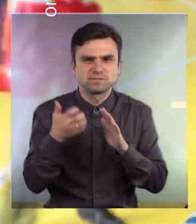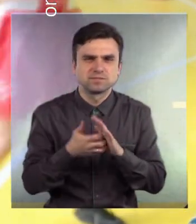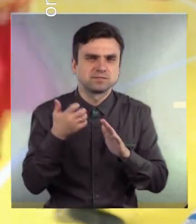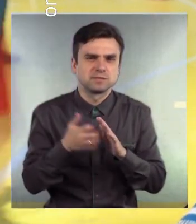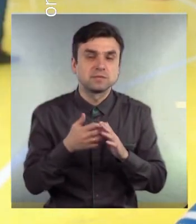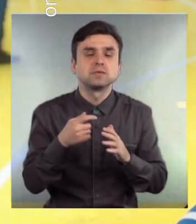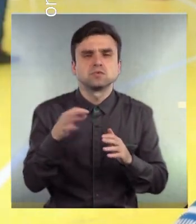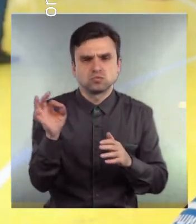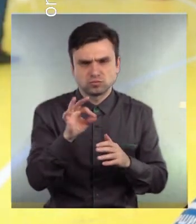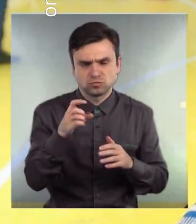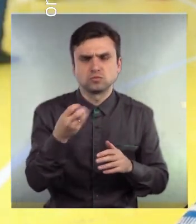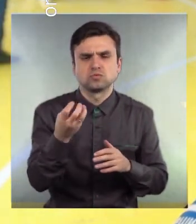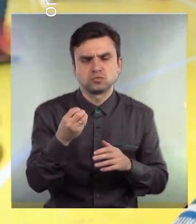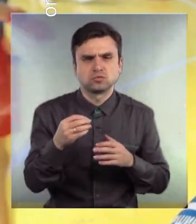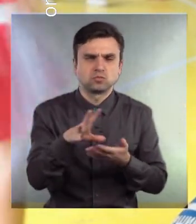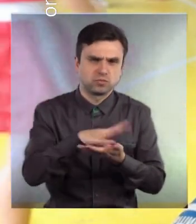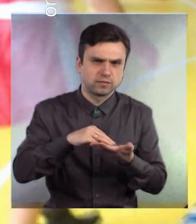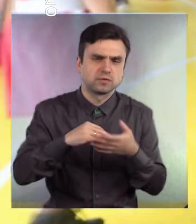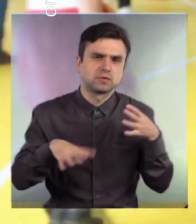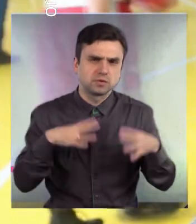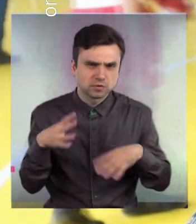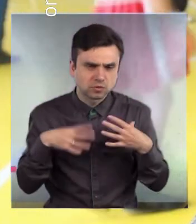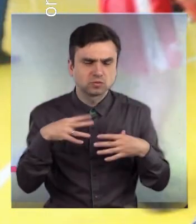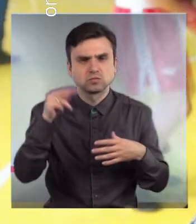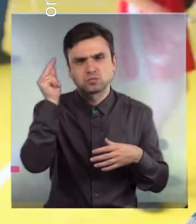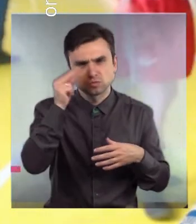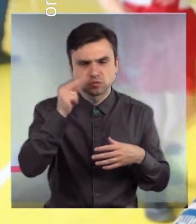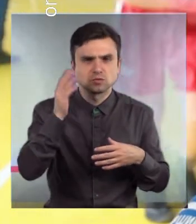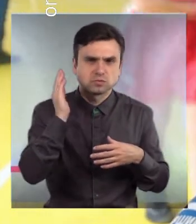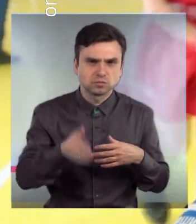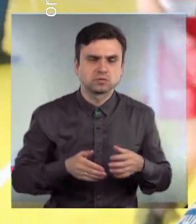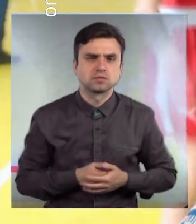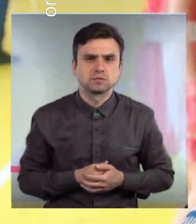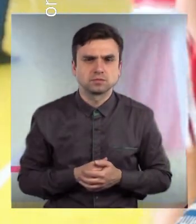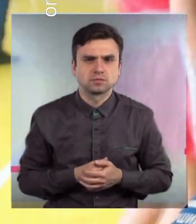Учиться і ще буду тренуватися. Тренувався я до бою 3 місяці.